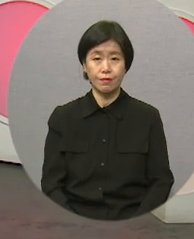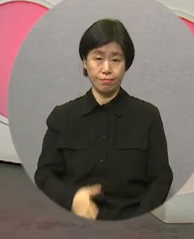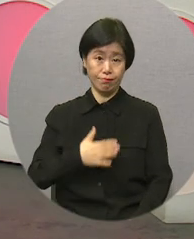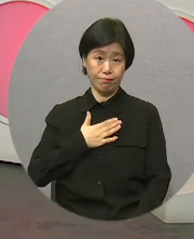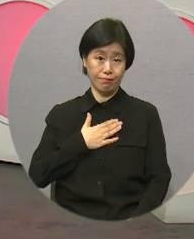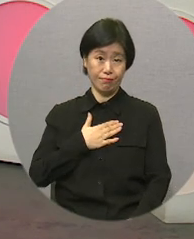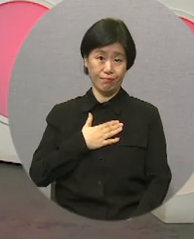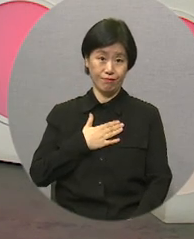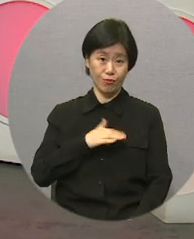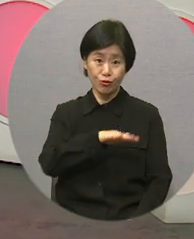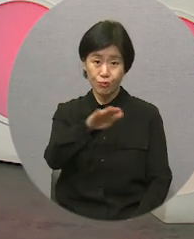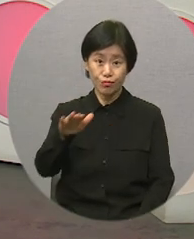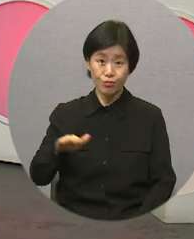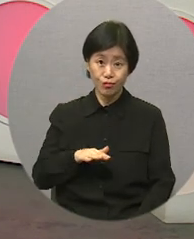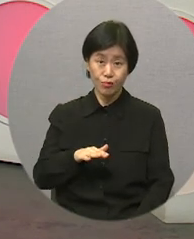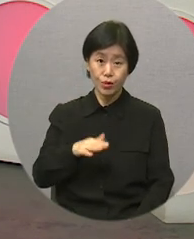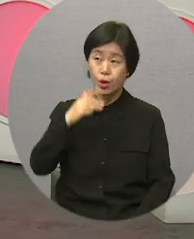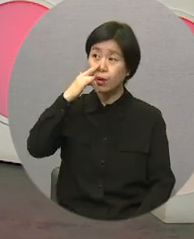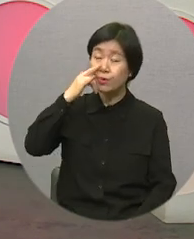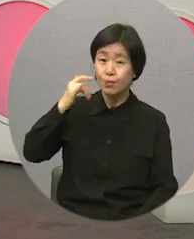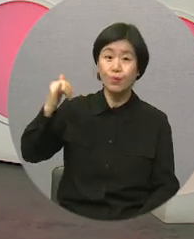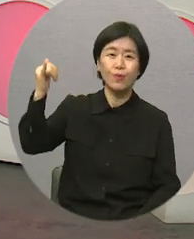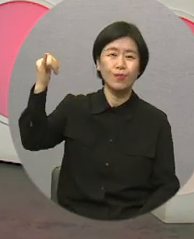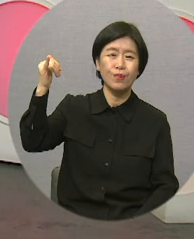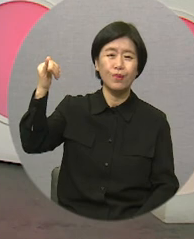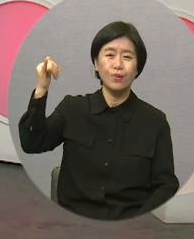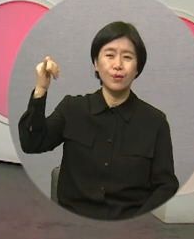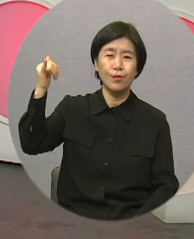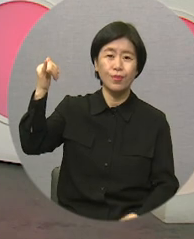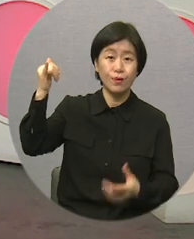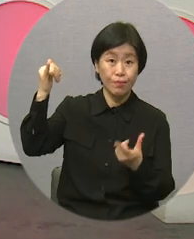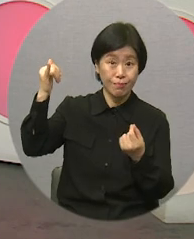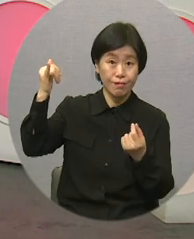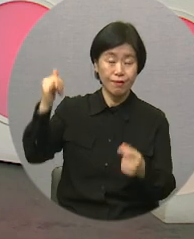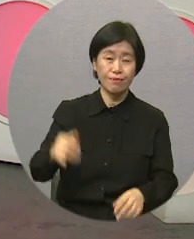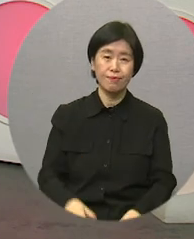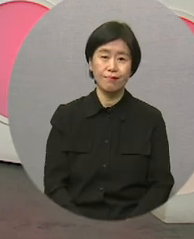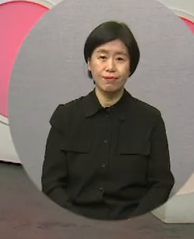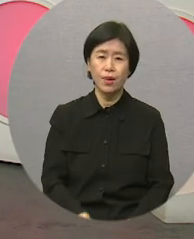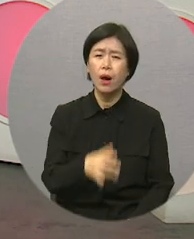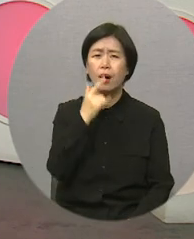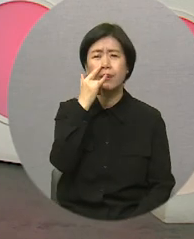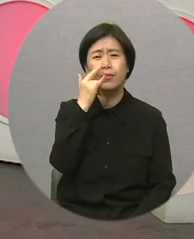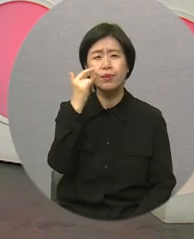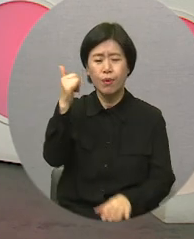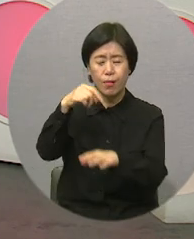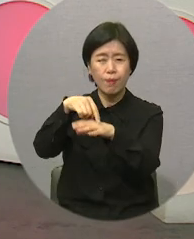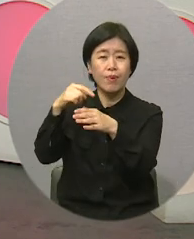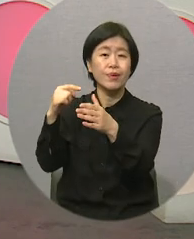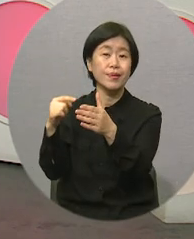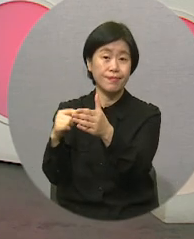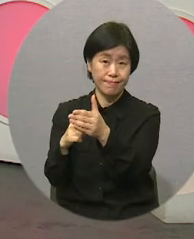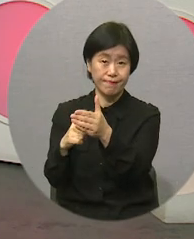부모, 에? 부, 아비, 부, 모, 어미, 모. 이 부모의